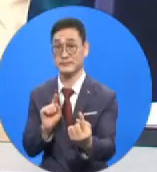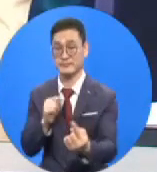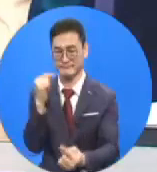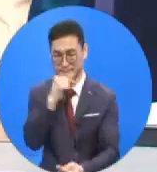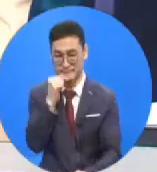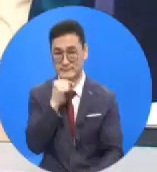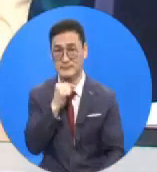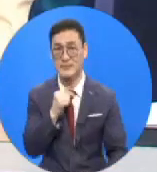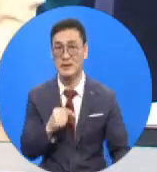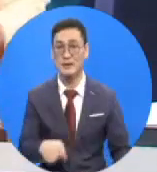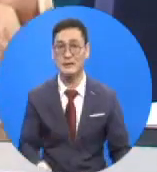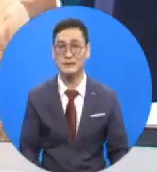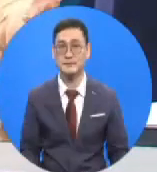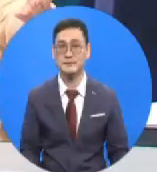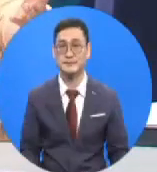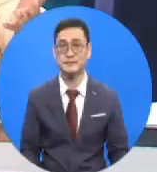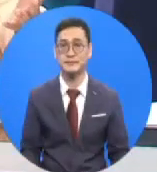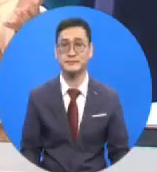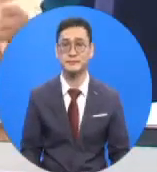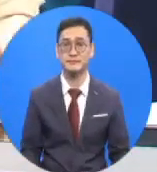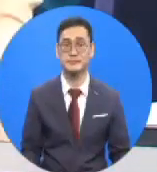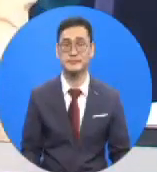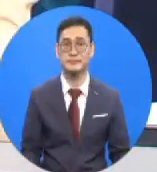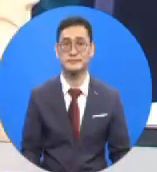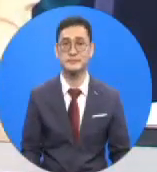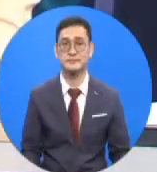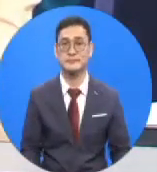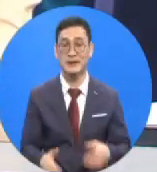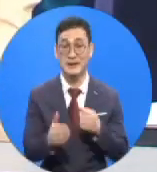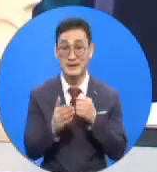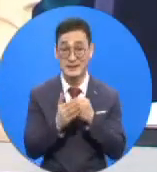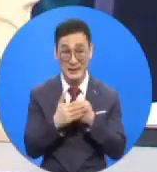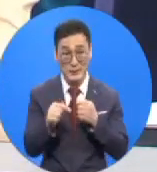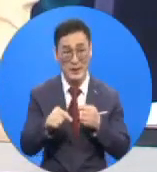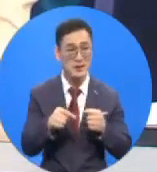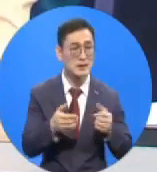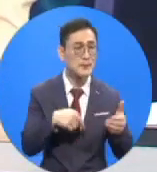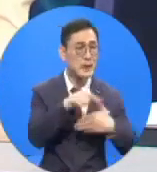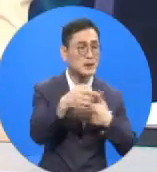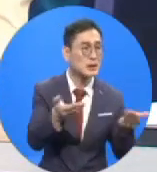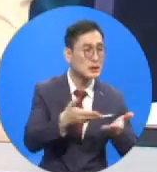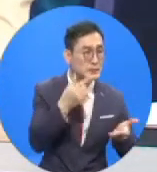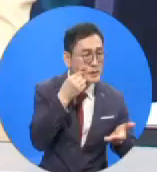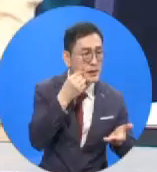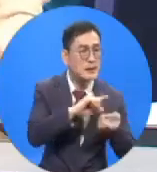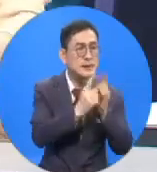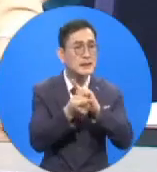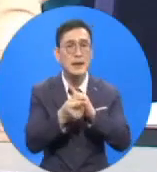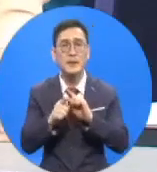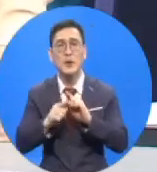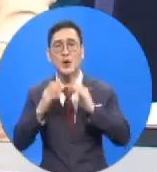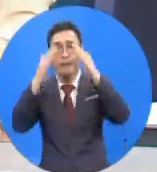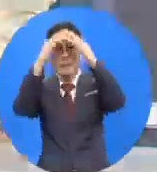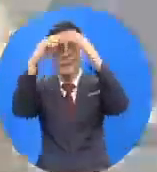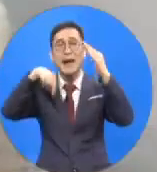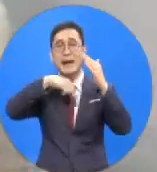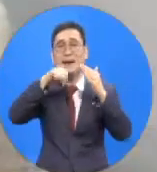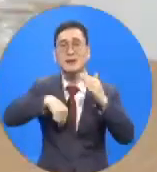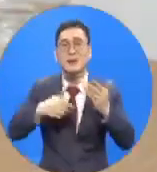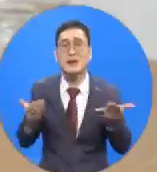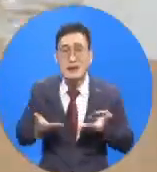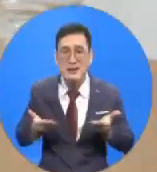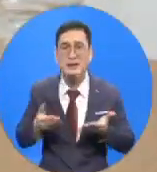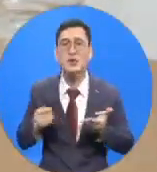데 그래서 뭐 개인 유튜브를 중심으로 집에서 할 수 있는 놀이들이 소개되고 있습니다 그 영상을 함께 보실 텐데요